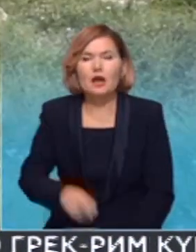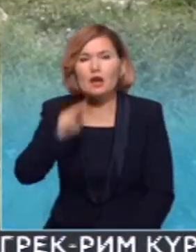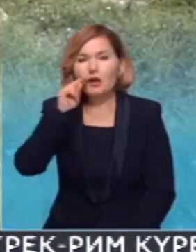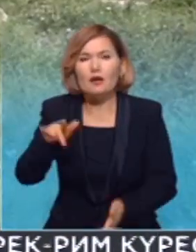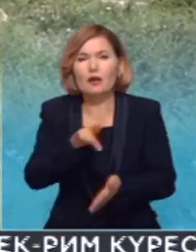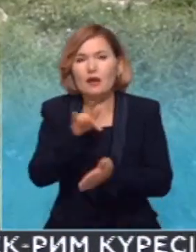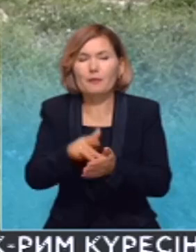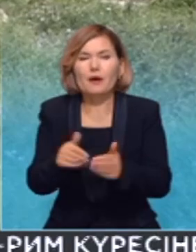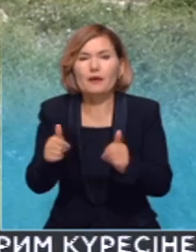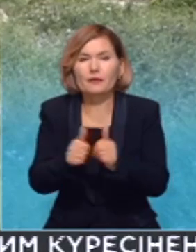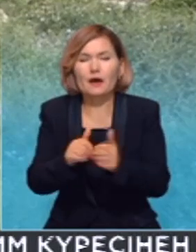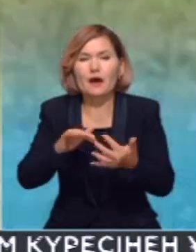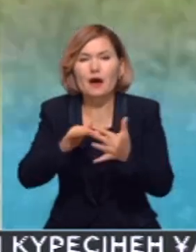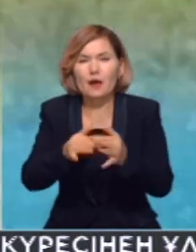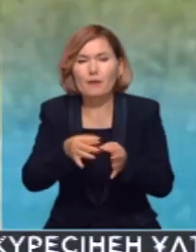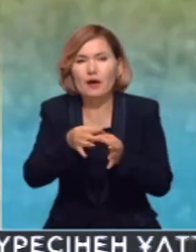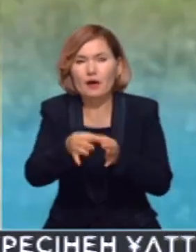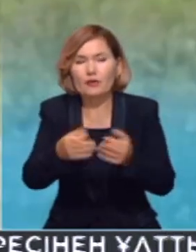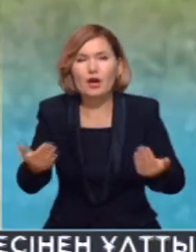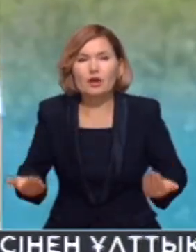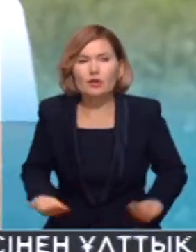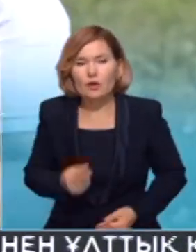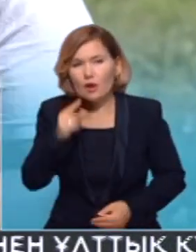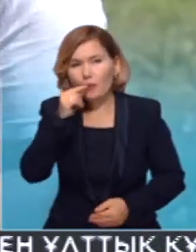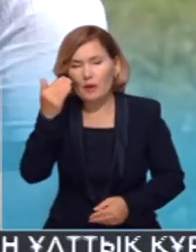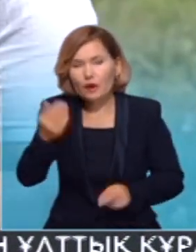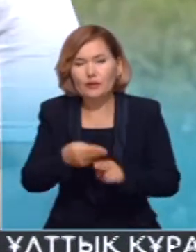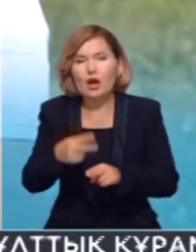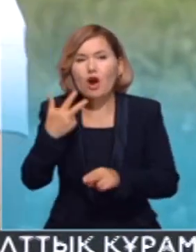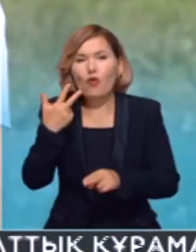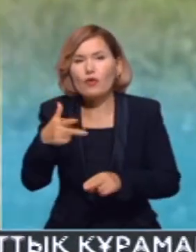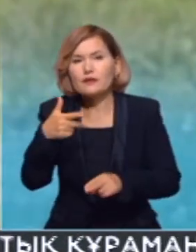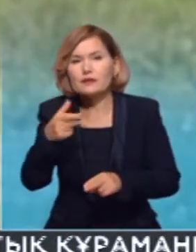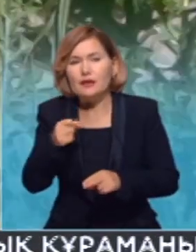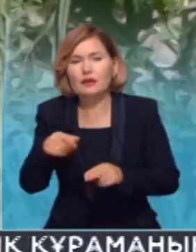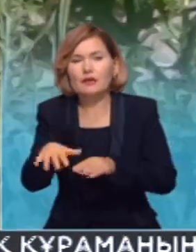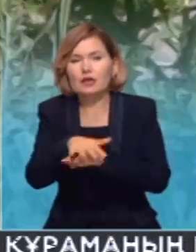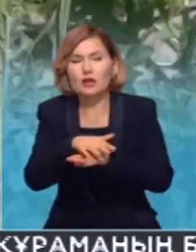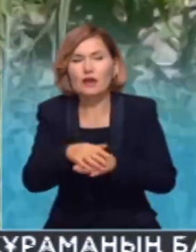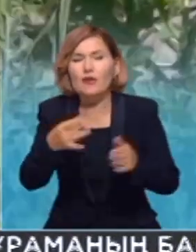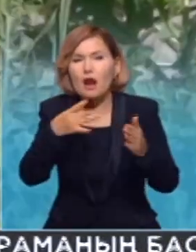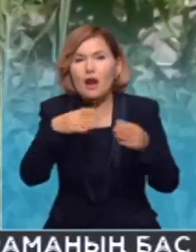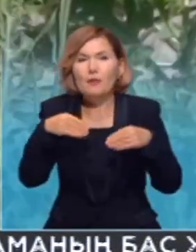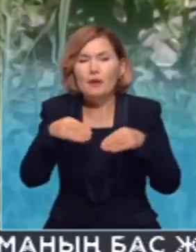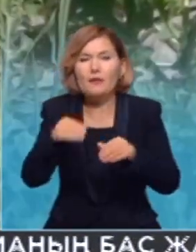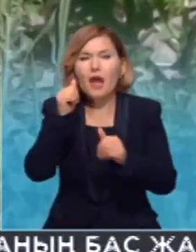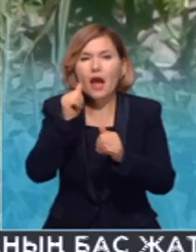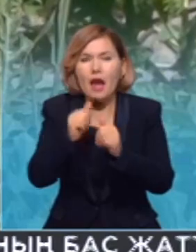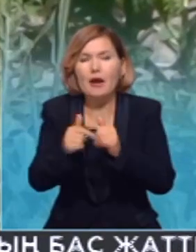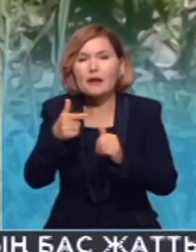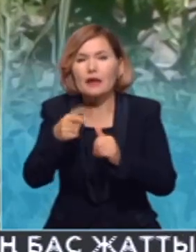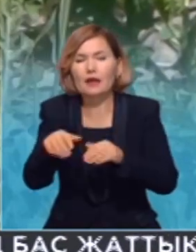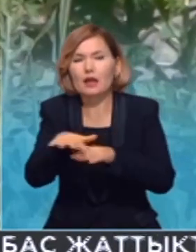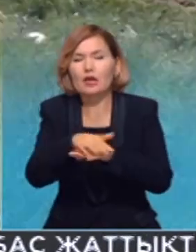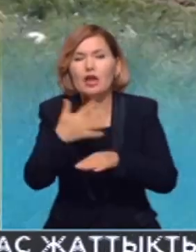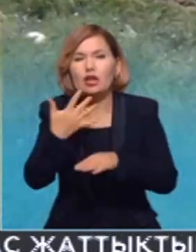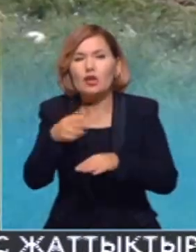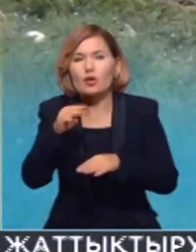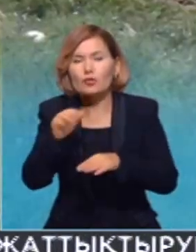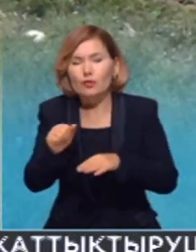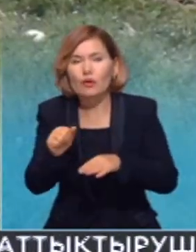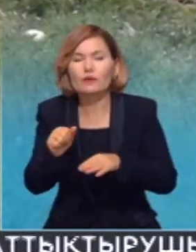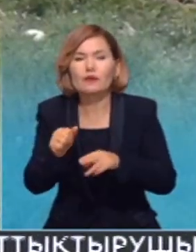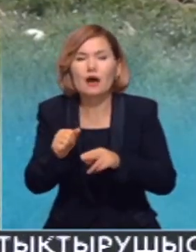Шымкенттің іргесіндегі Қайнар ауылында тұратын шаруа Мұхан Жанғабылов 30 гектар жеріне қарбыз еккен. Алайда әр гектарынан 50 тонна өнім аламын